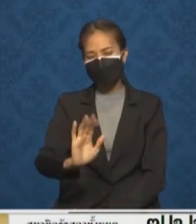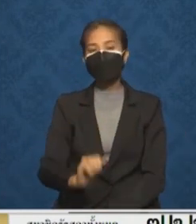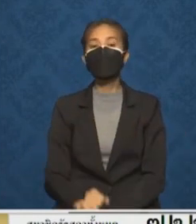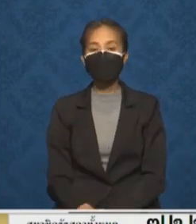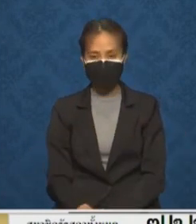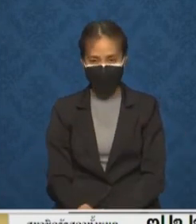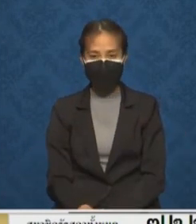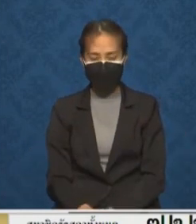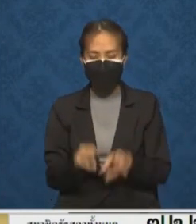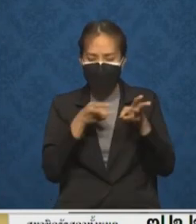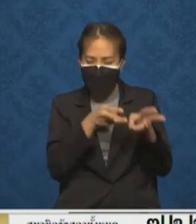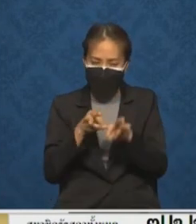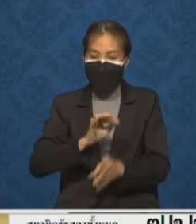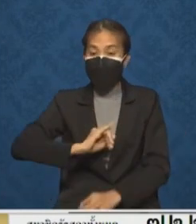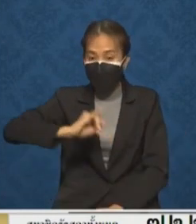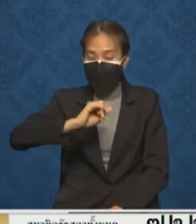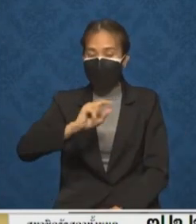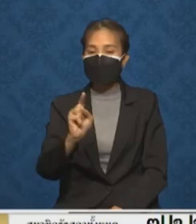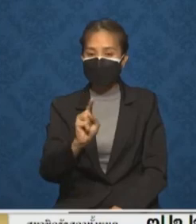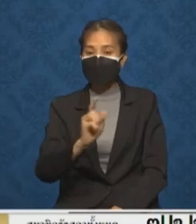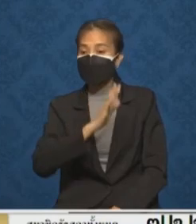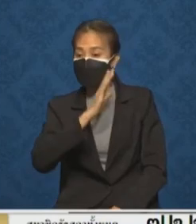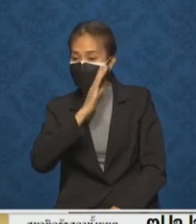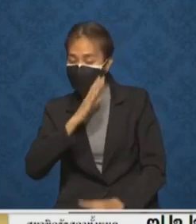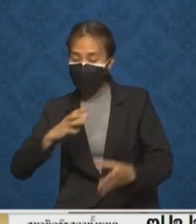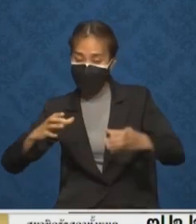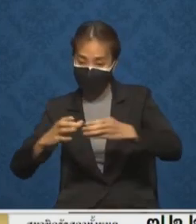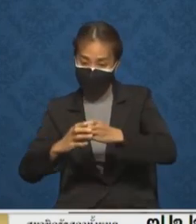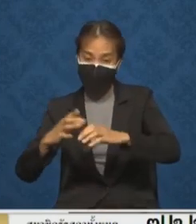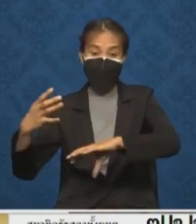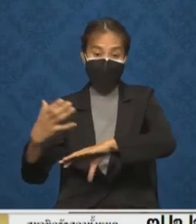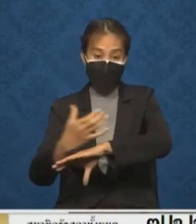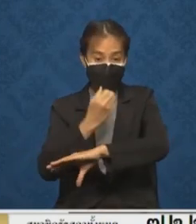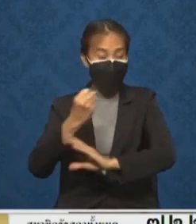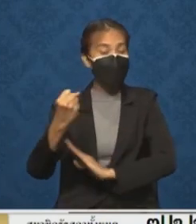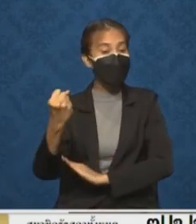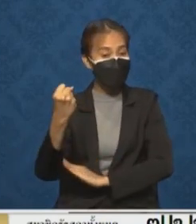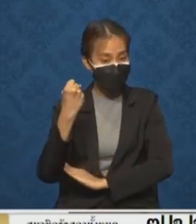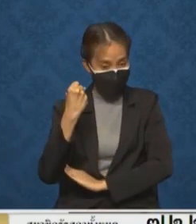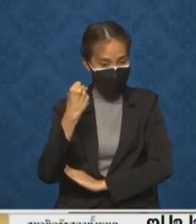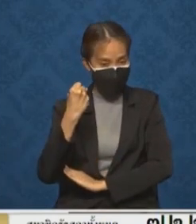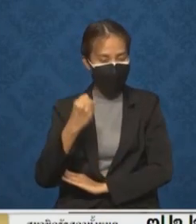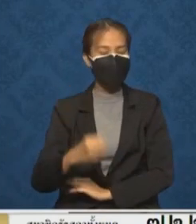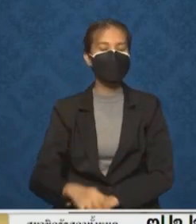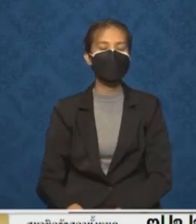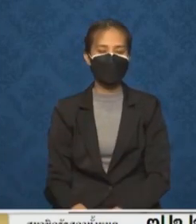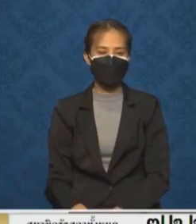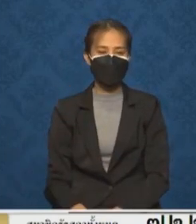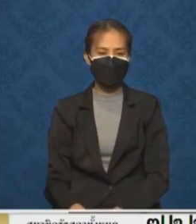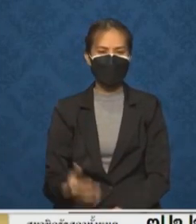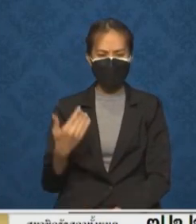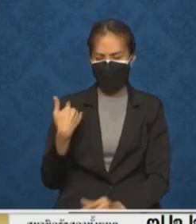ทางที่ถูกต้องที่สุดก็คือว่าเมื่อพรรคการเมืองเข้มแข็งขึ้นมีพลังมากขึ้นมีดุลอำนาจมากขึ้